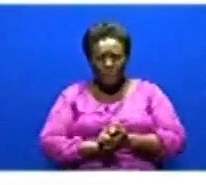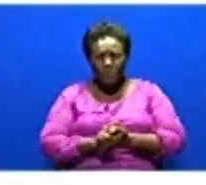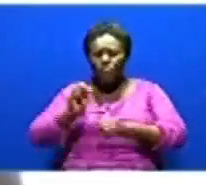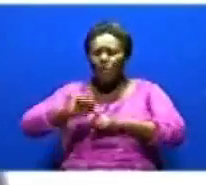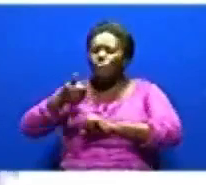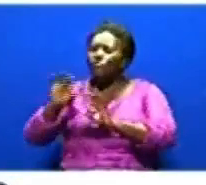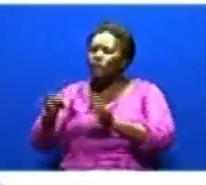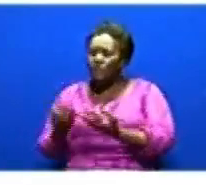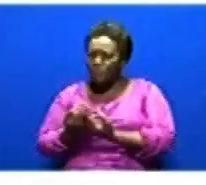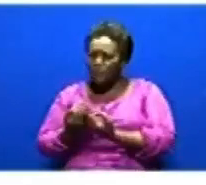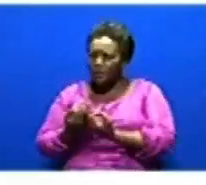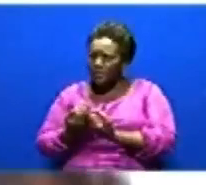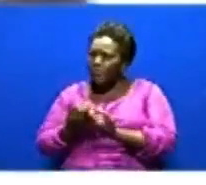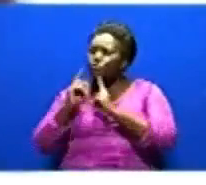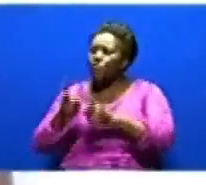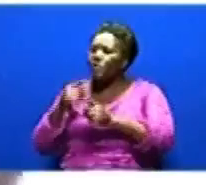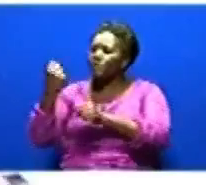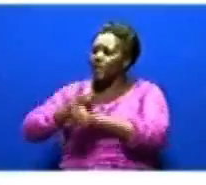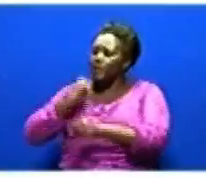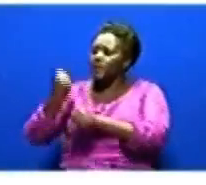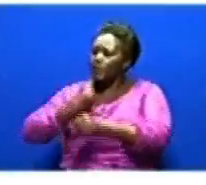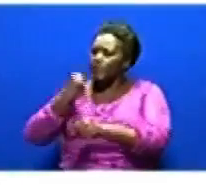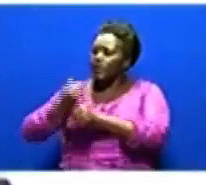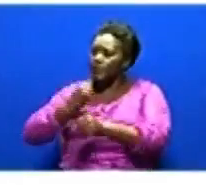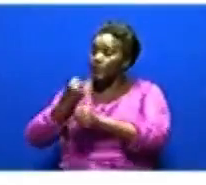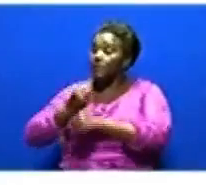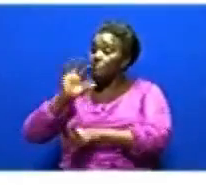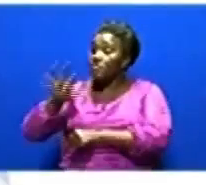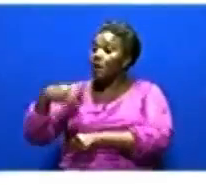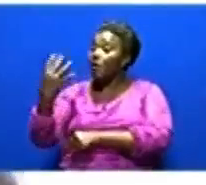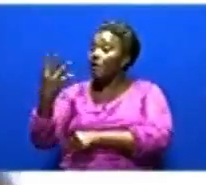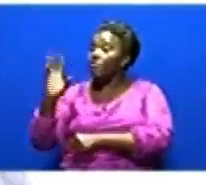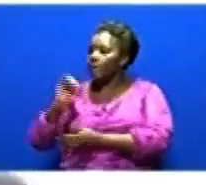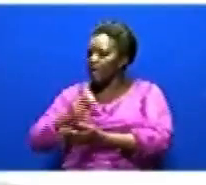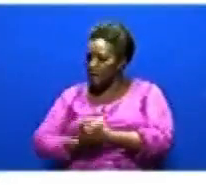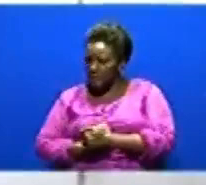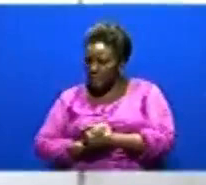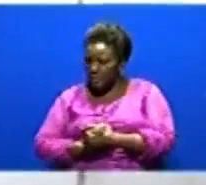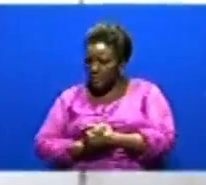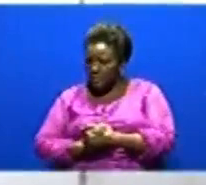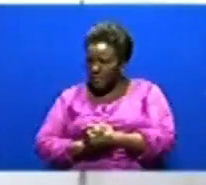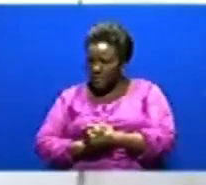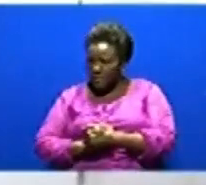miaka 40 anatoi? Alafu anafika dakika ya mwisho anapigwa